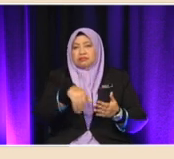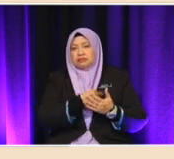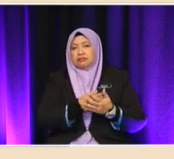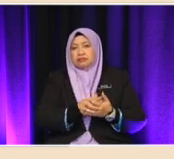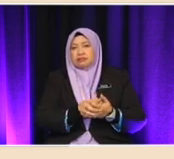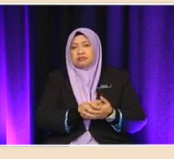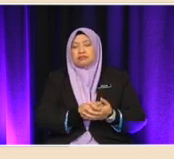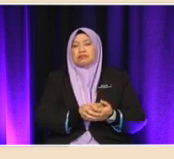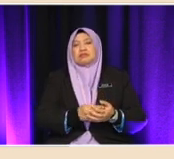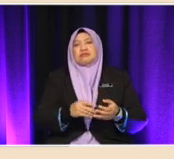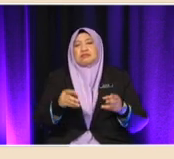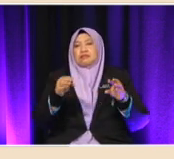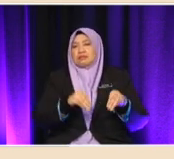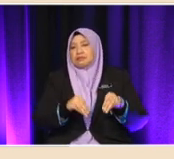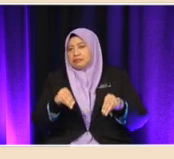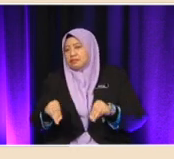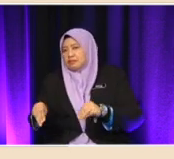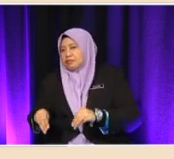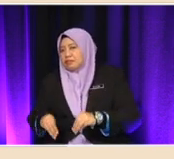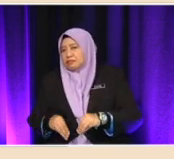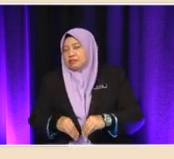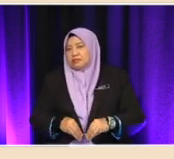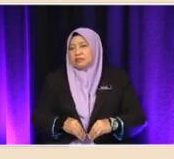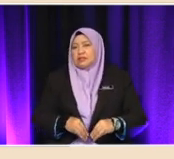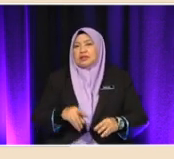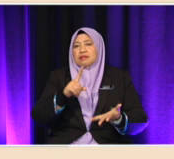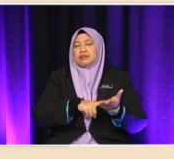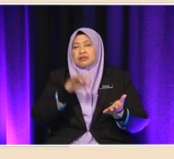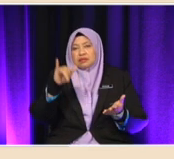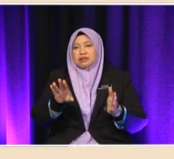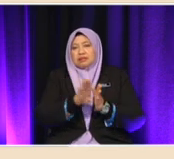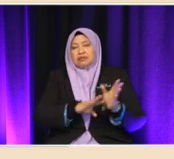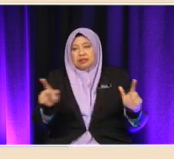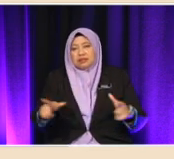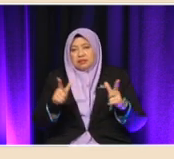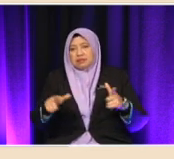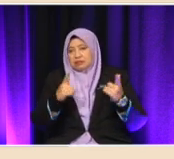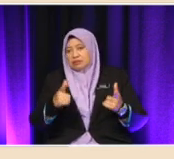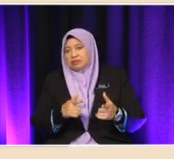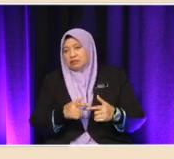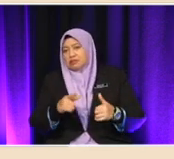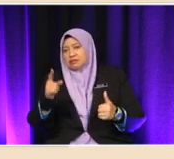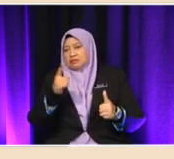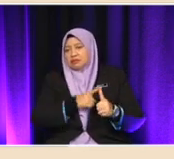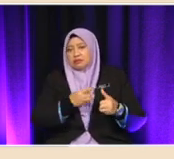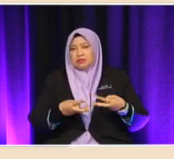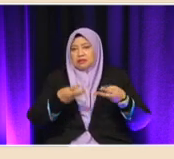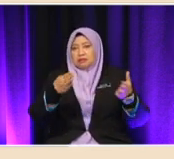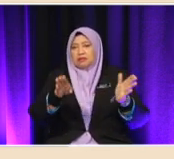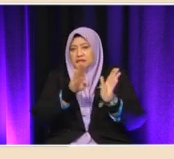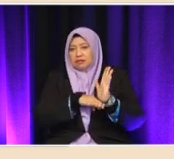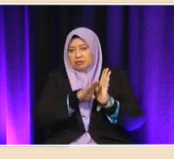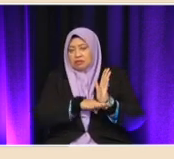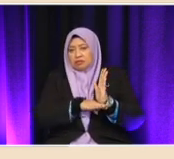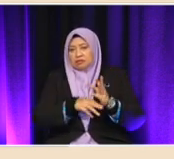penghubung klub Besari yang layak diberi insentif apa yang berlaku sama ada penawaran berkurang di